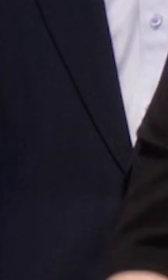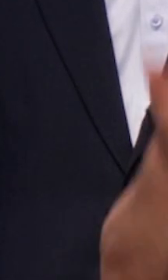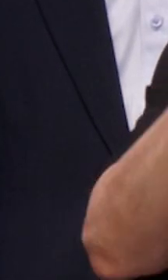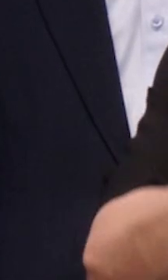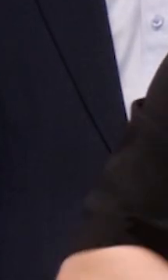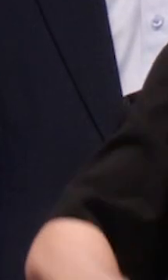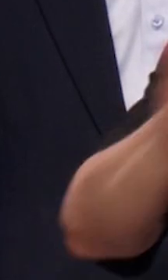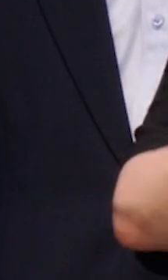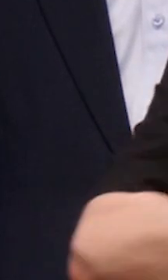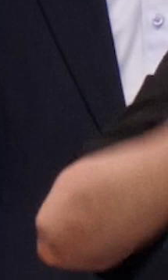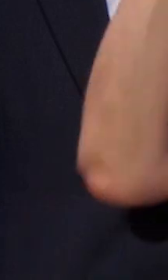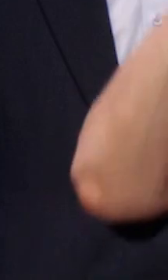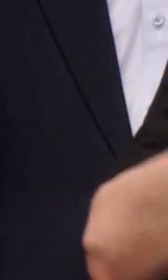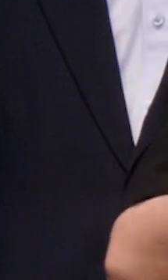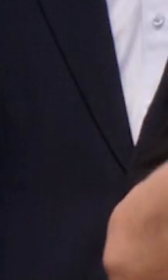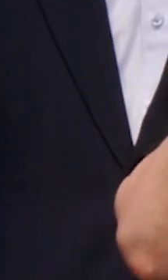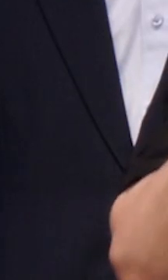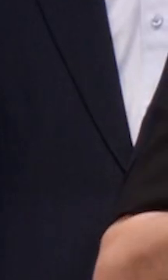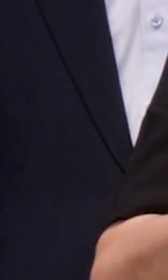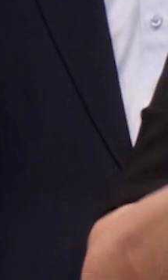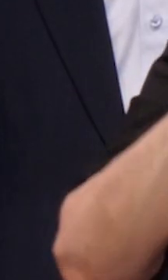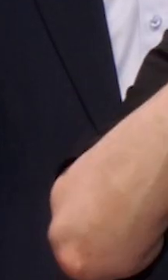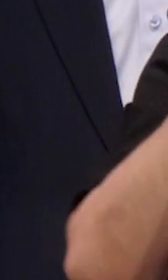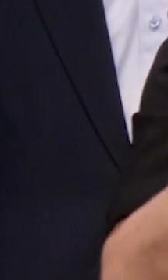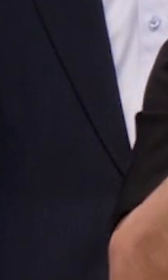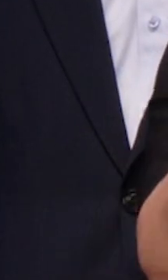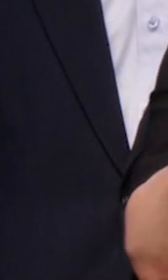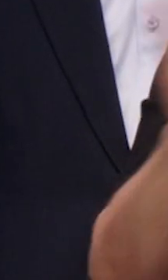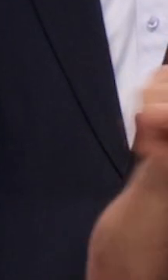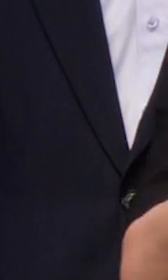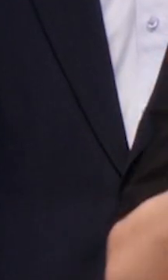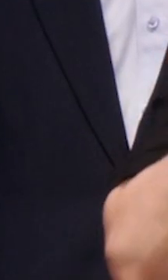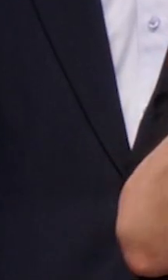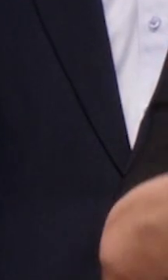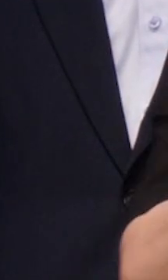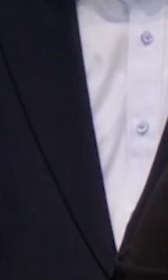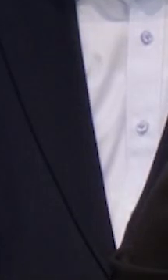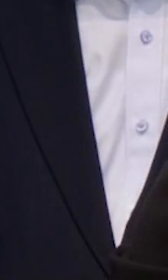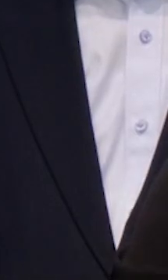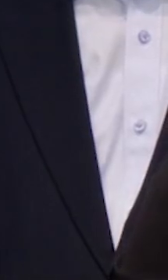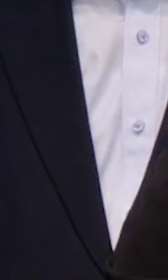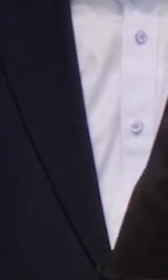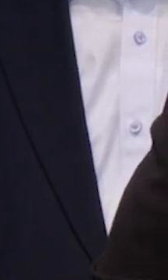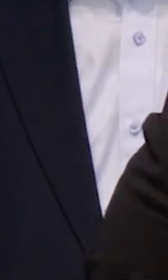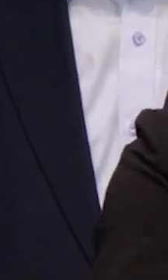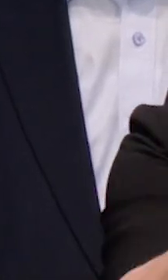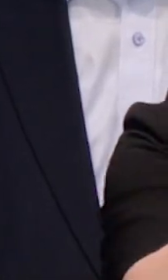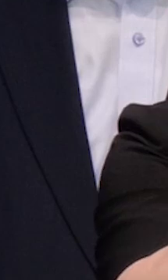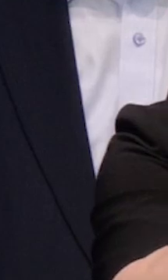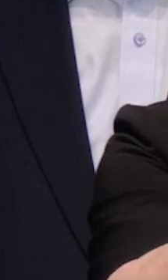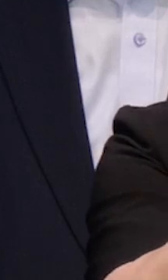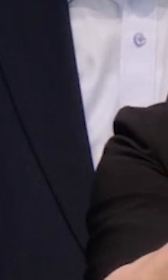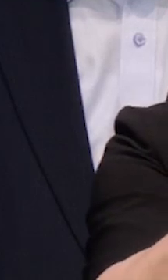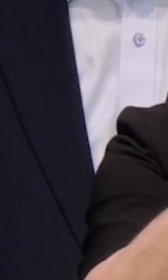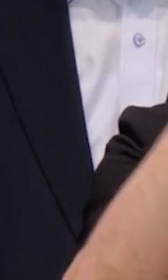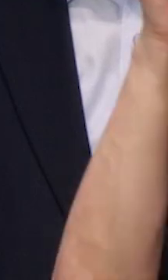그러나 우리나라에서는 생존이 막막해진 어민들의 절규가 들립니다. 네, 코로나 악몽